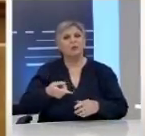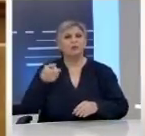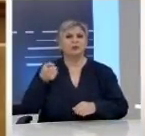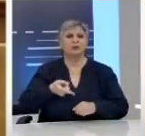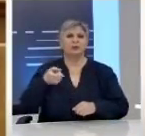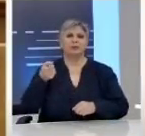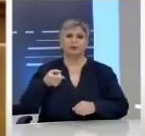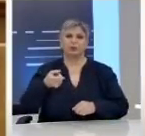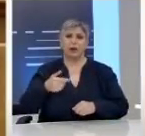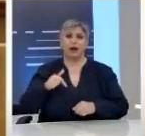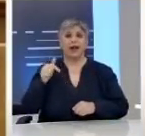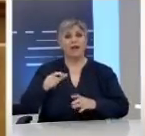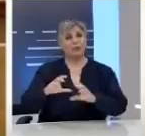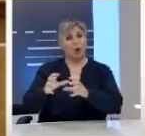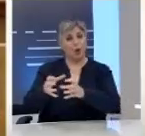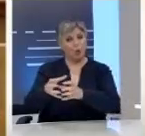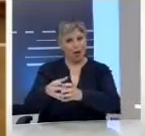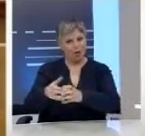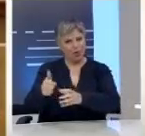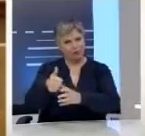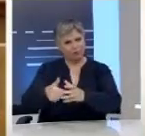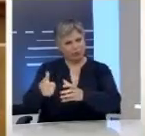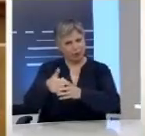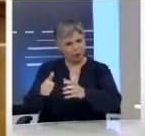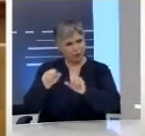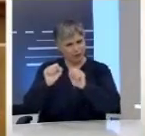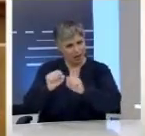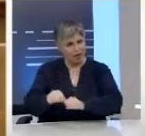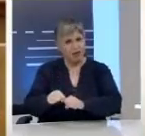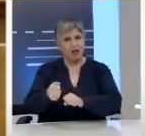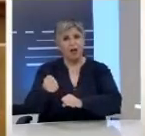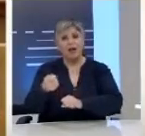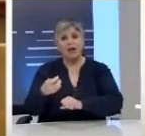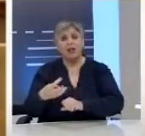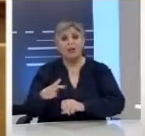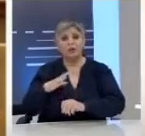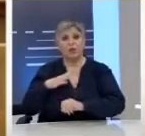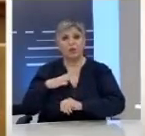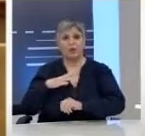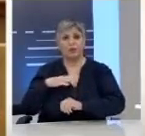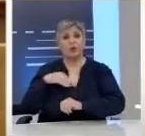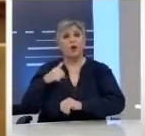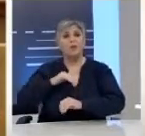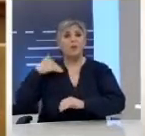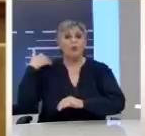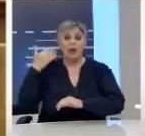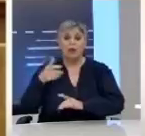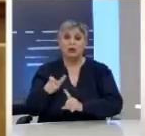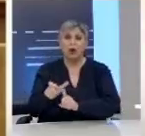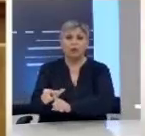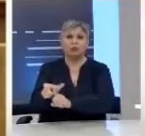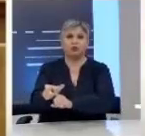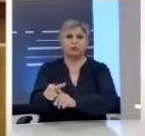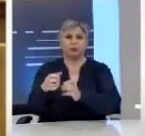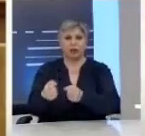ικανοποιητική σε αριθμό, και που σε τελευταία ανάλυση τόσα χρόνια βρισκόταν στο περιθώριο. Αφού λοιπόν από την